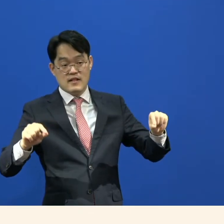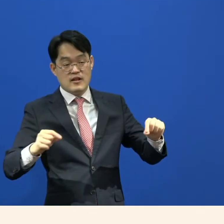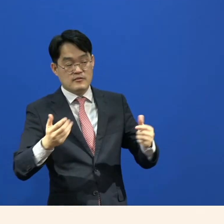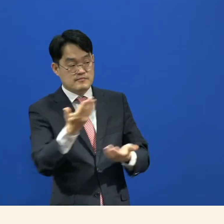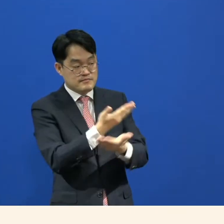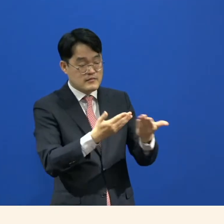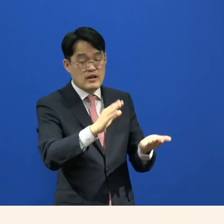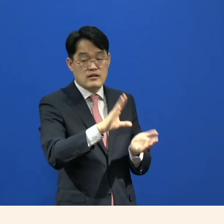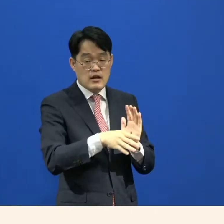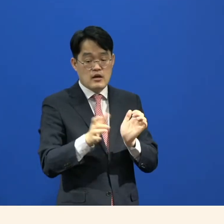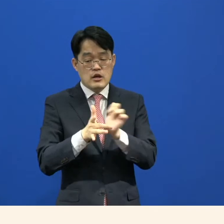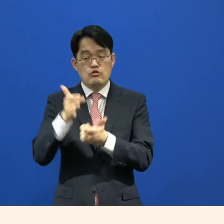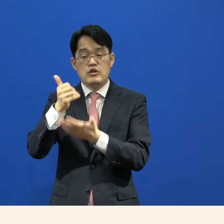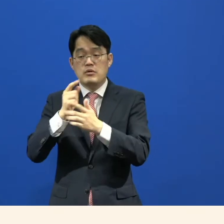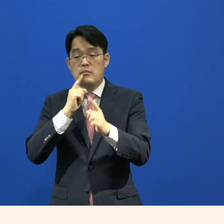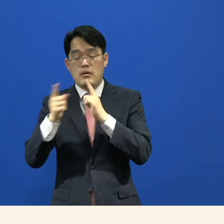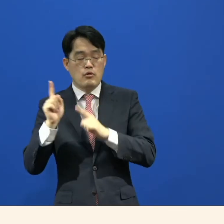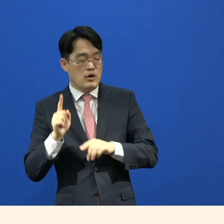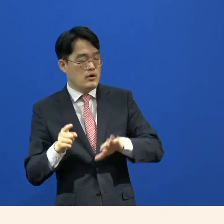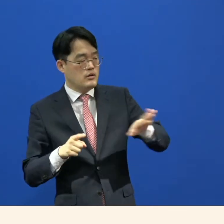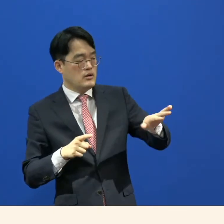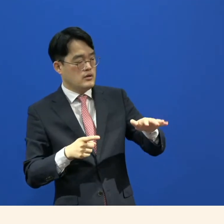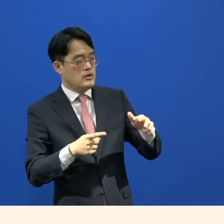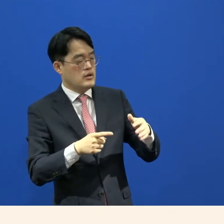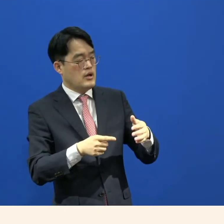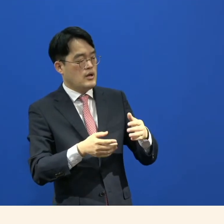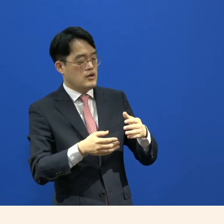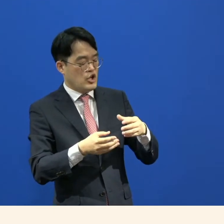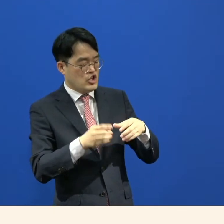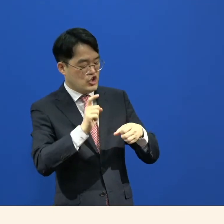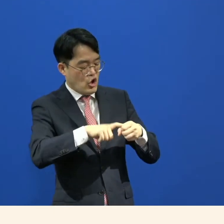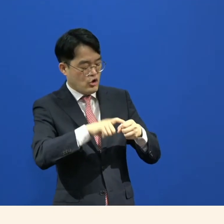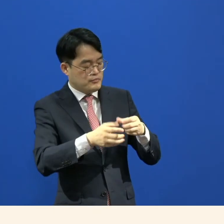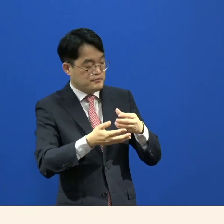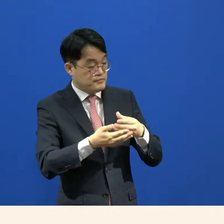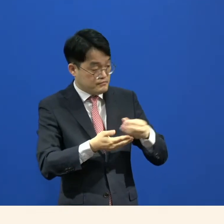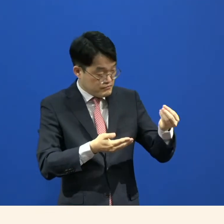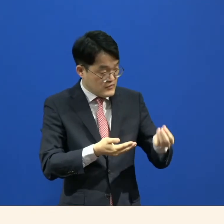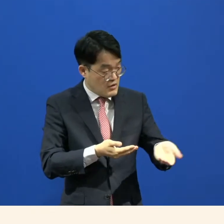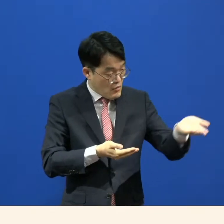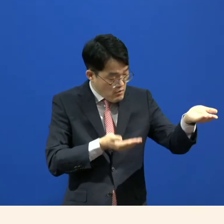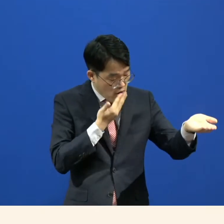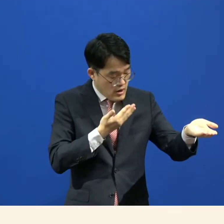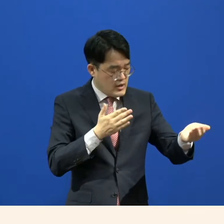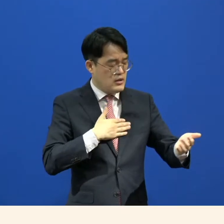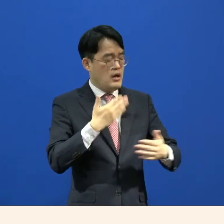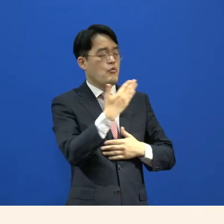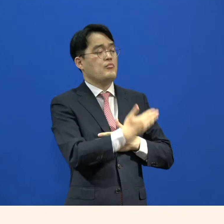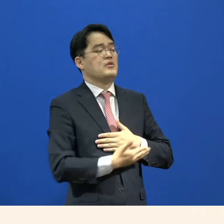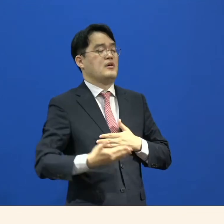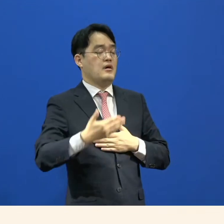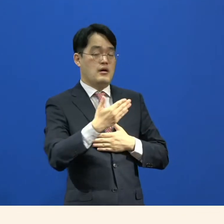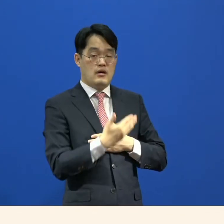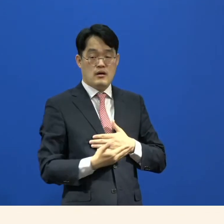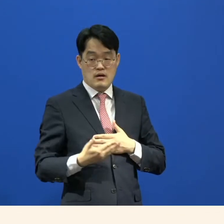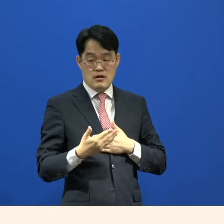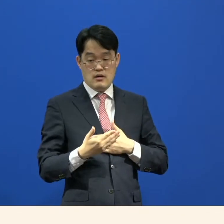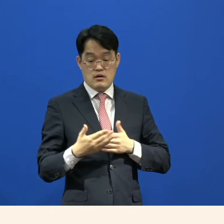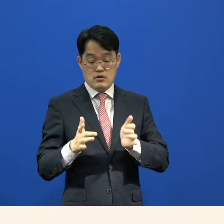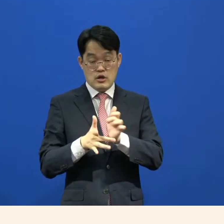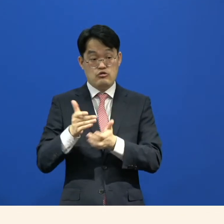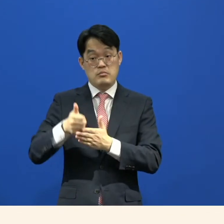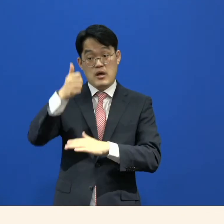몸이니라. 이 마지막 행하신 일이잖아요. 여러분 예수님이 제자들과 헤어지기 전에 마지막 행하신 이